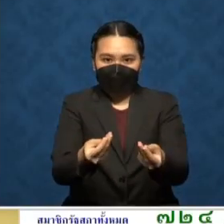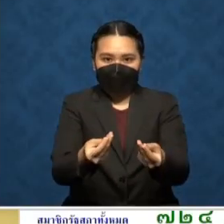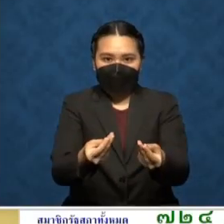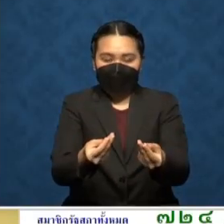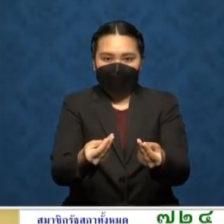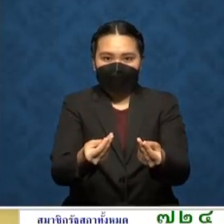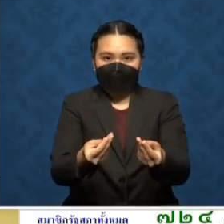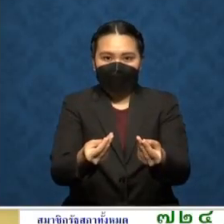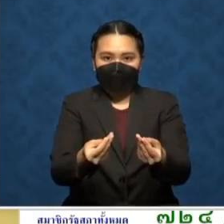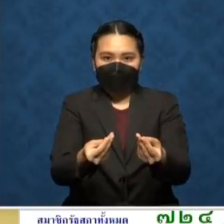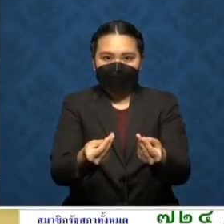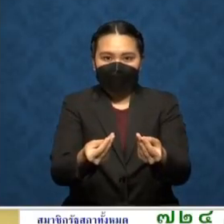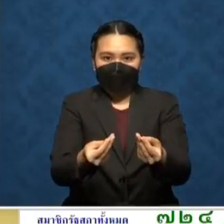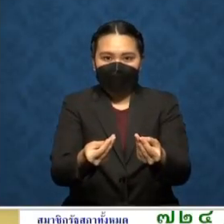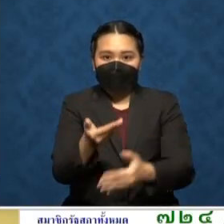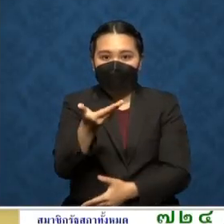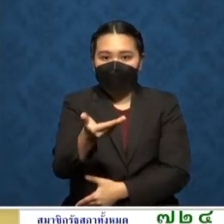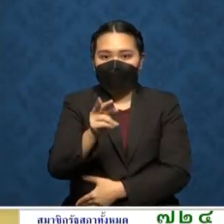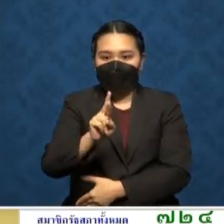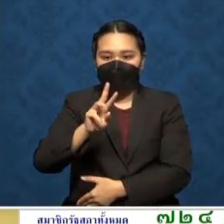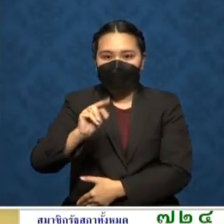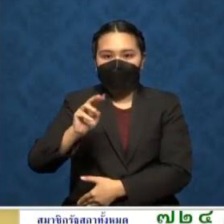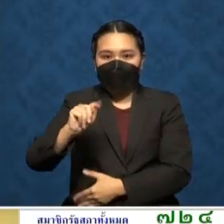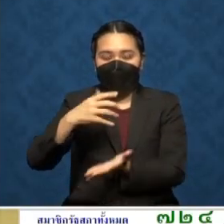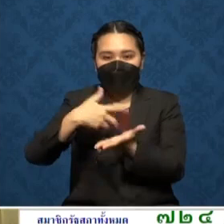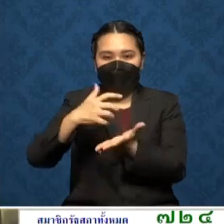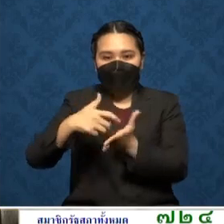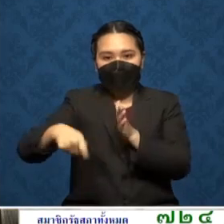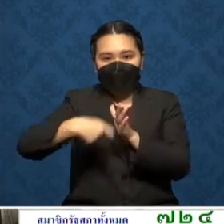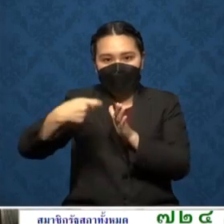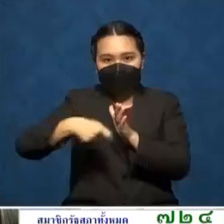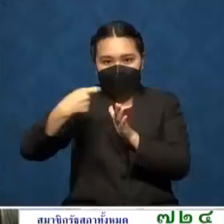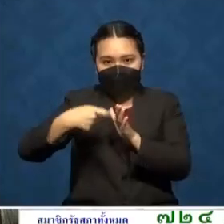ต่อไปขอเชิญท่านรัฐมนตรีเสนอหลักการและเหตุผลครับ